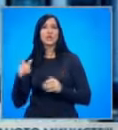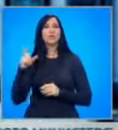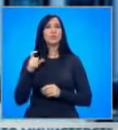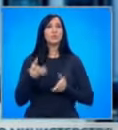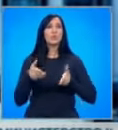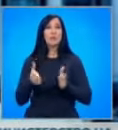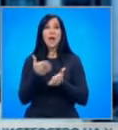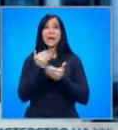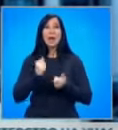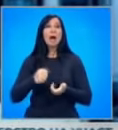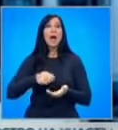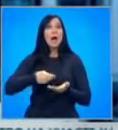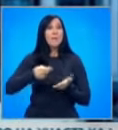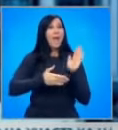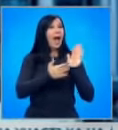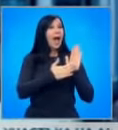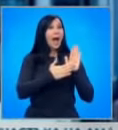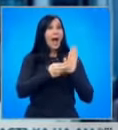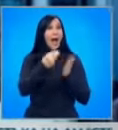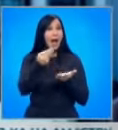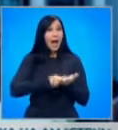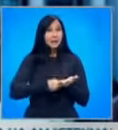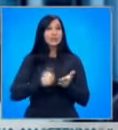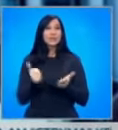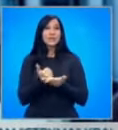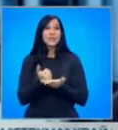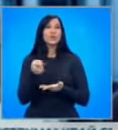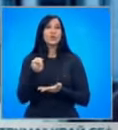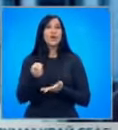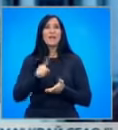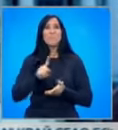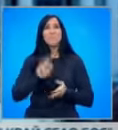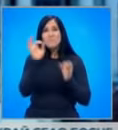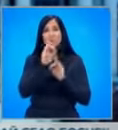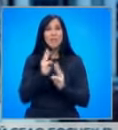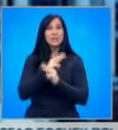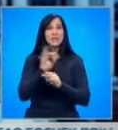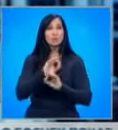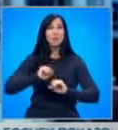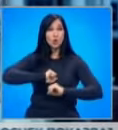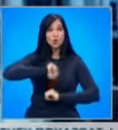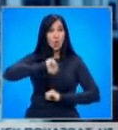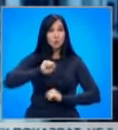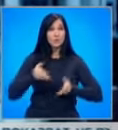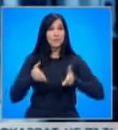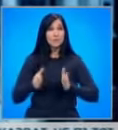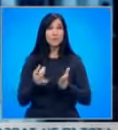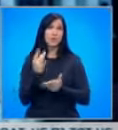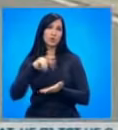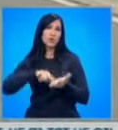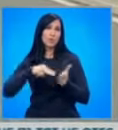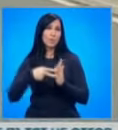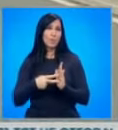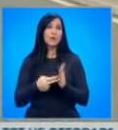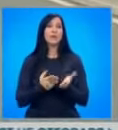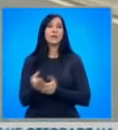е, че пътят няма Акт 16. Този път не е нито магистрала, нито скоростен път. Той е започнал като проект през